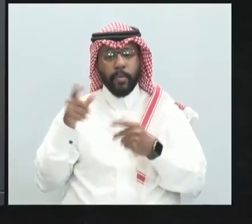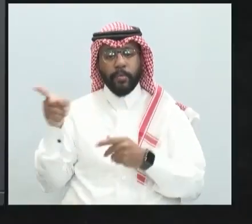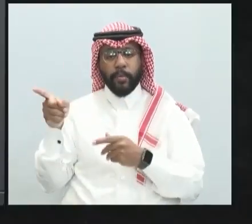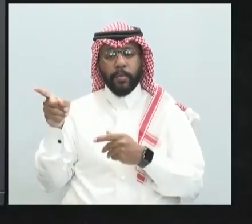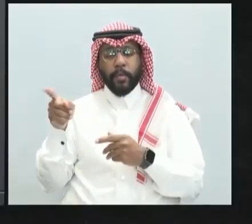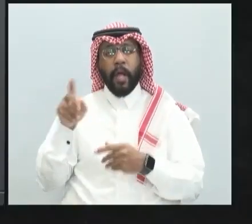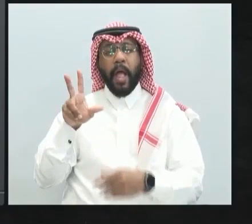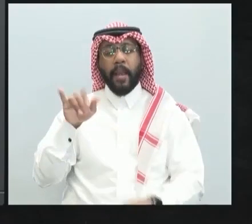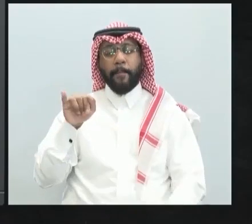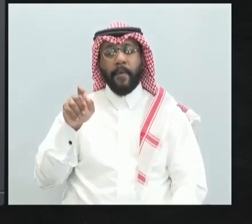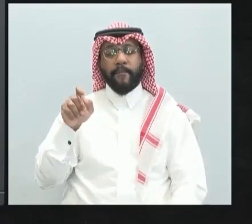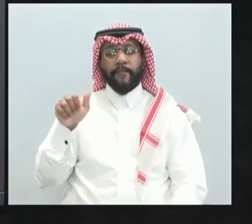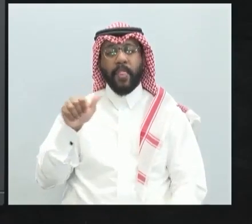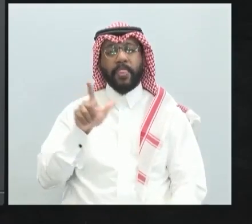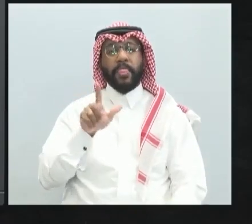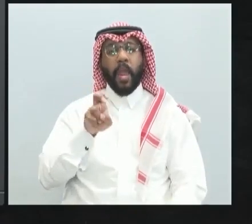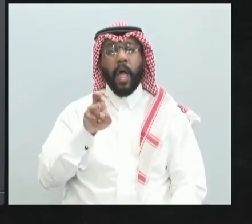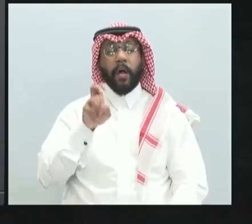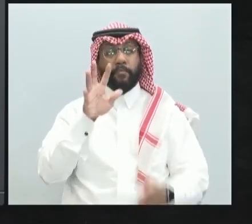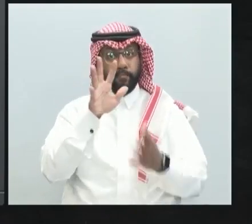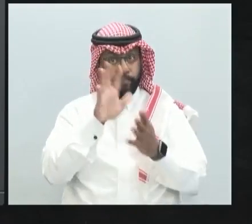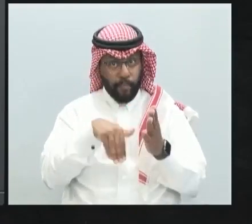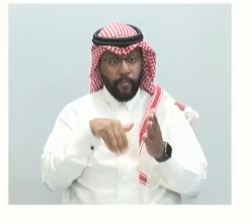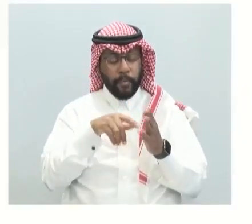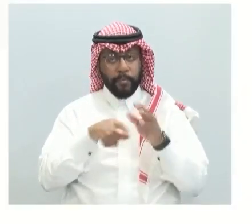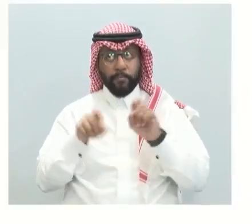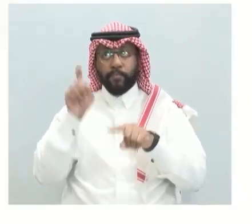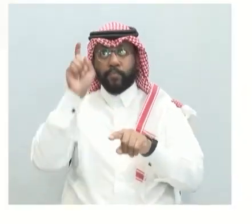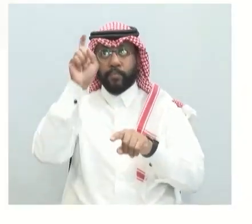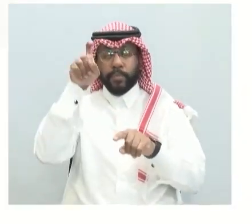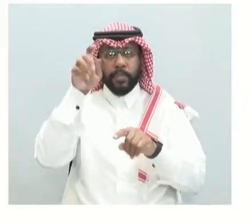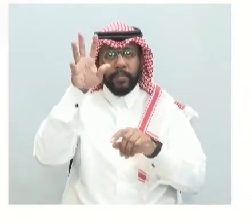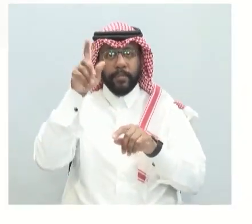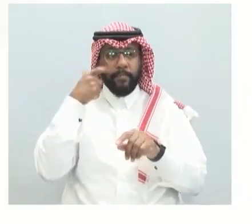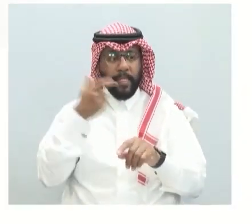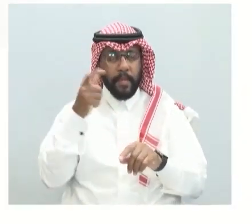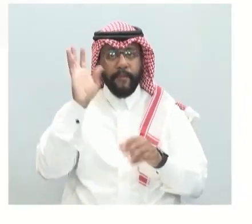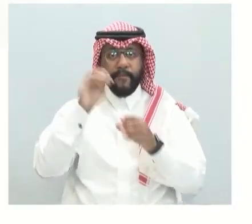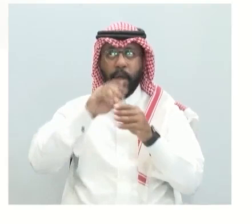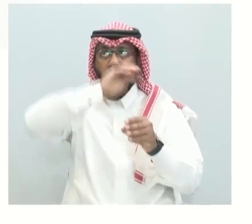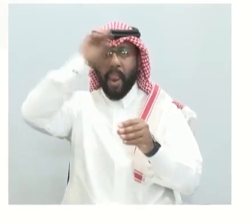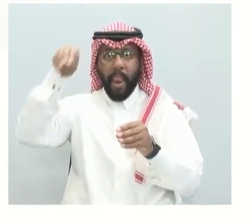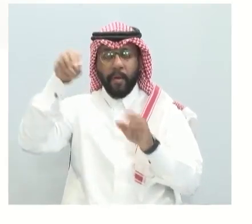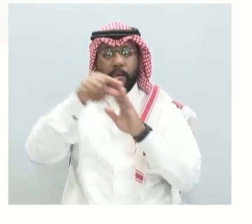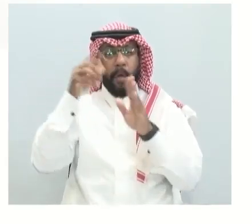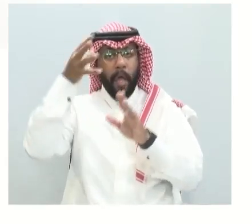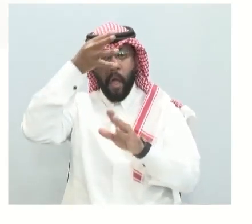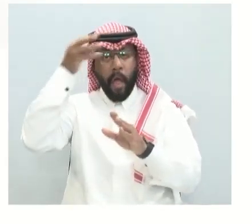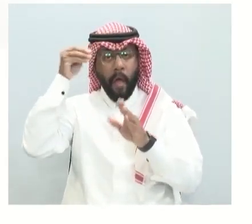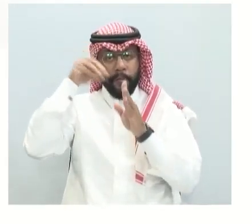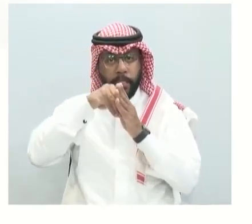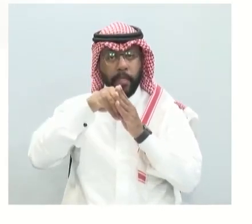باستخدام المفضله وهي موجوده عاده في احدى ادوات محركات البحث الموجوده في الصفحات الانترنت